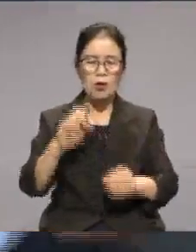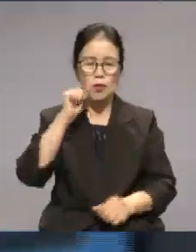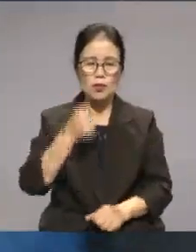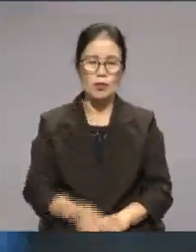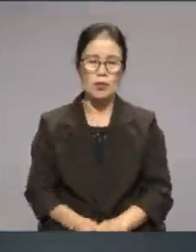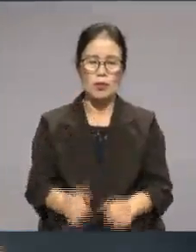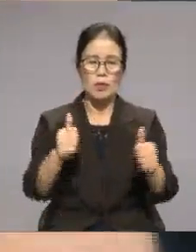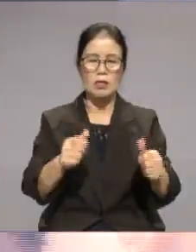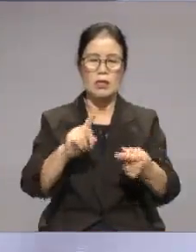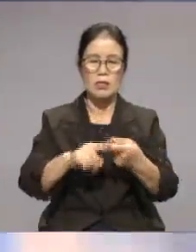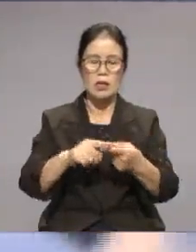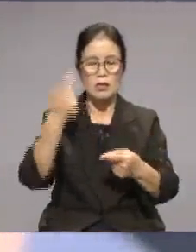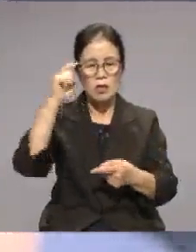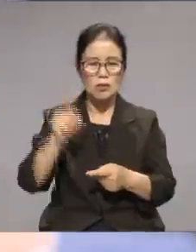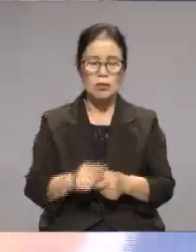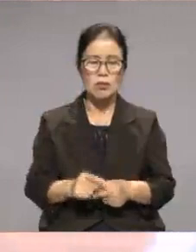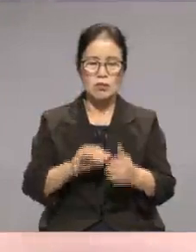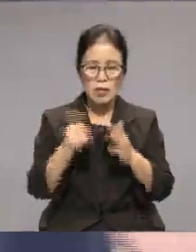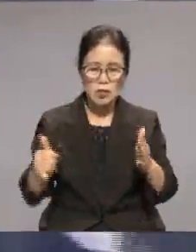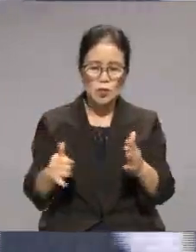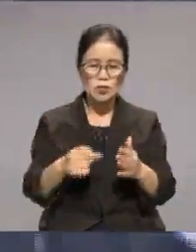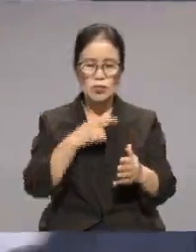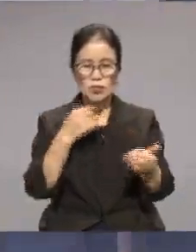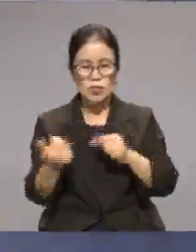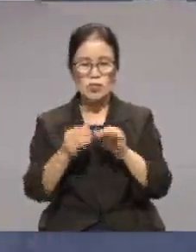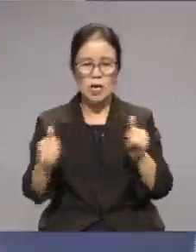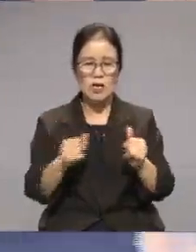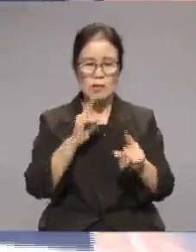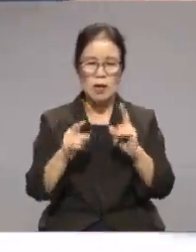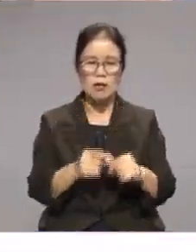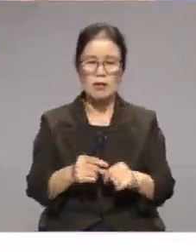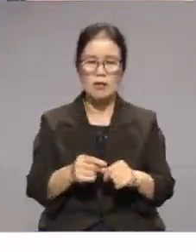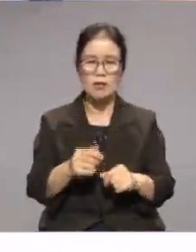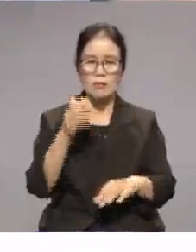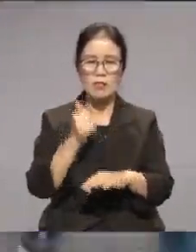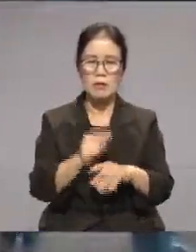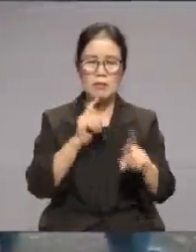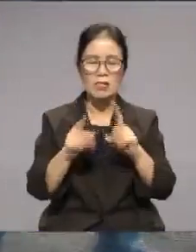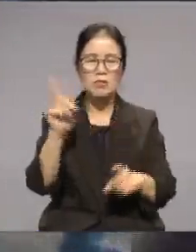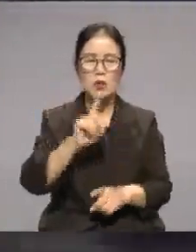어떻게 생각하십니까? 죄송합니다. 죄송합니다. 죄송합니다. 마지막으로 다시 말씀하세요!